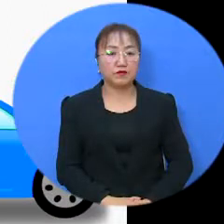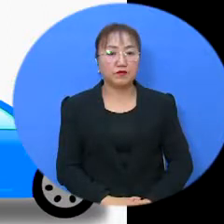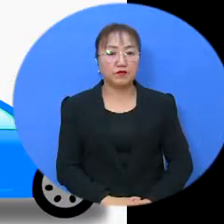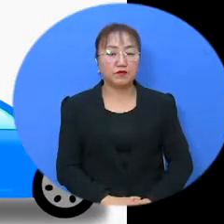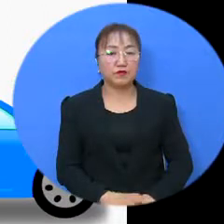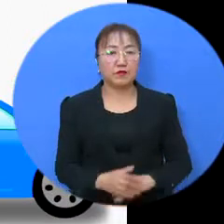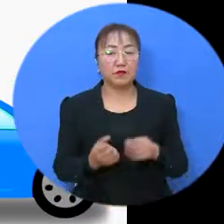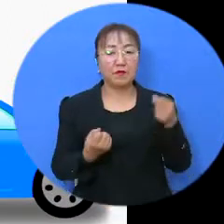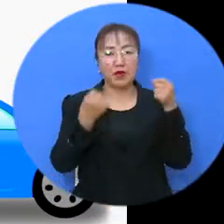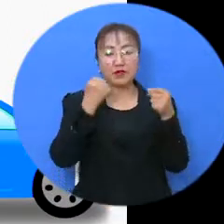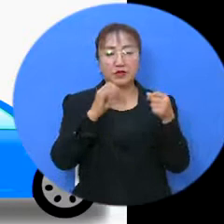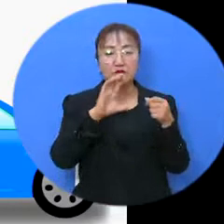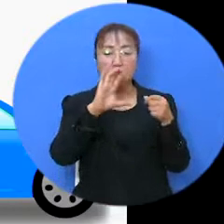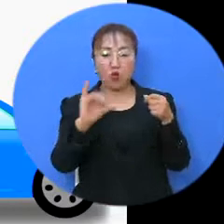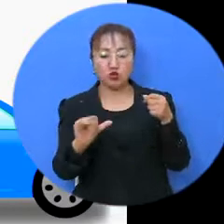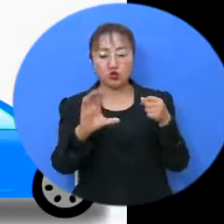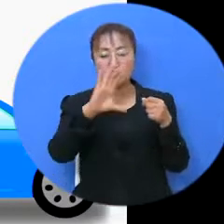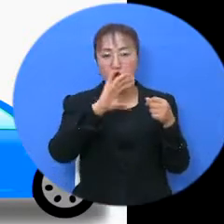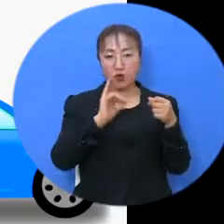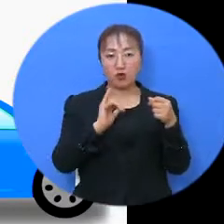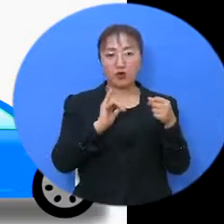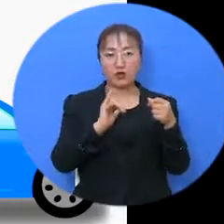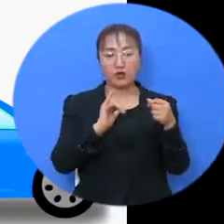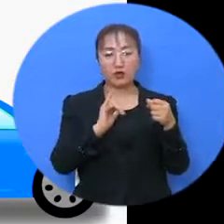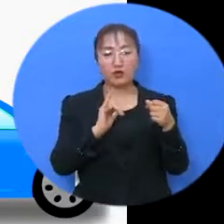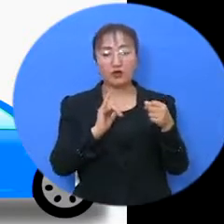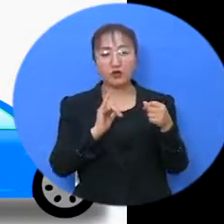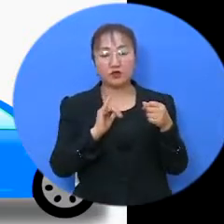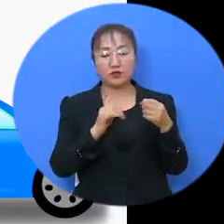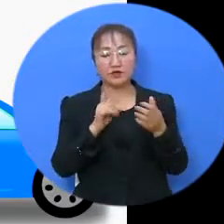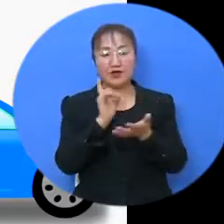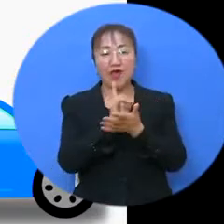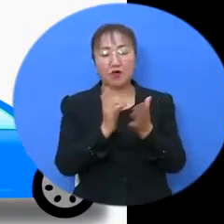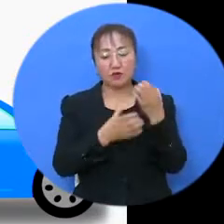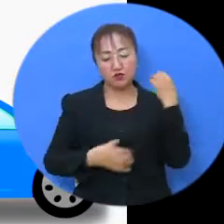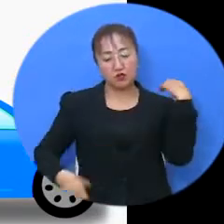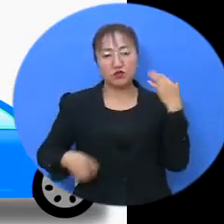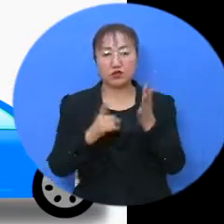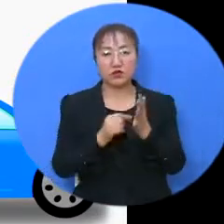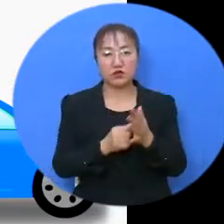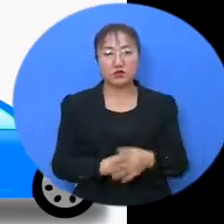Машинаас бус суухдаа суудлын даруулах бүс заавал хэрэглэх.